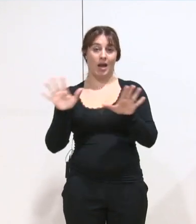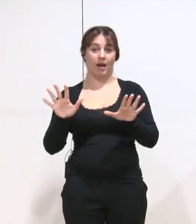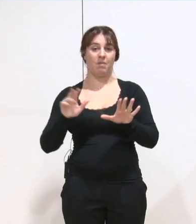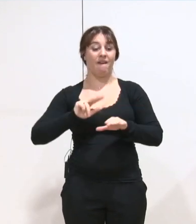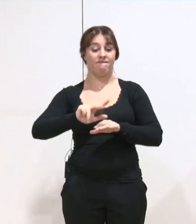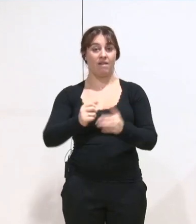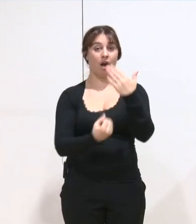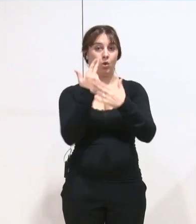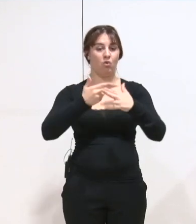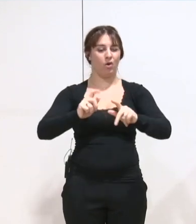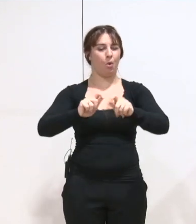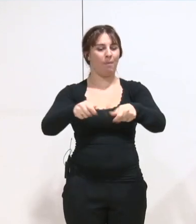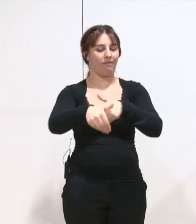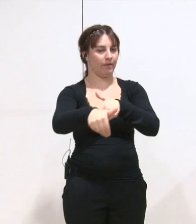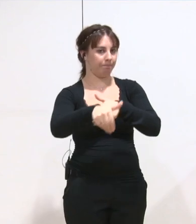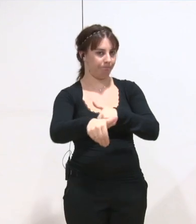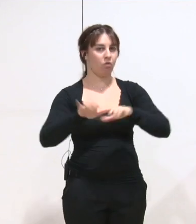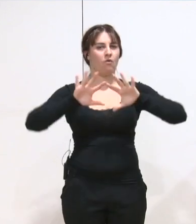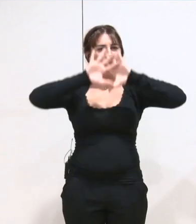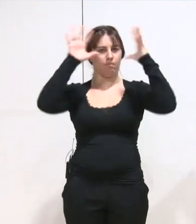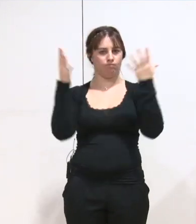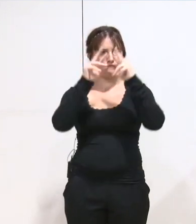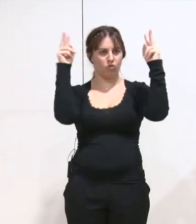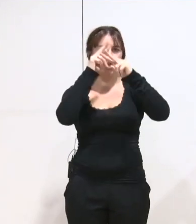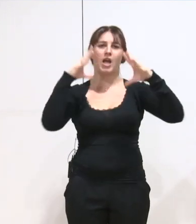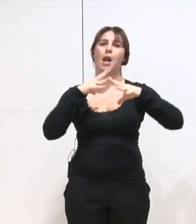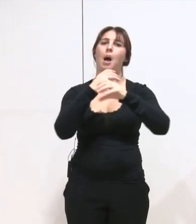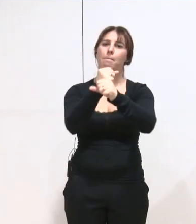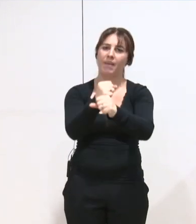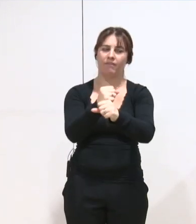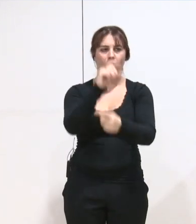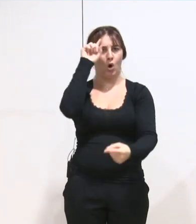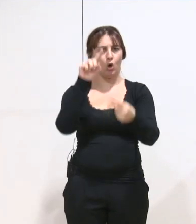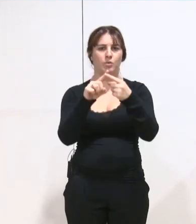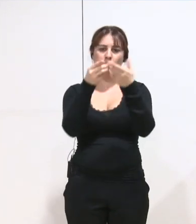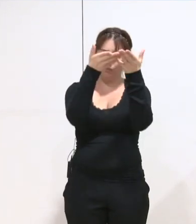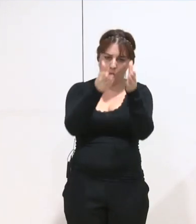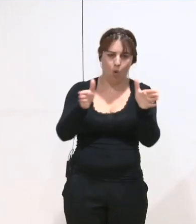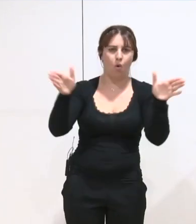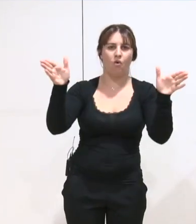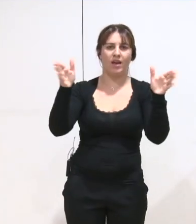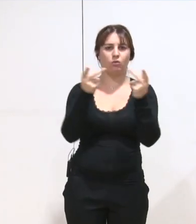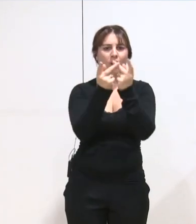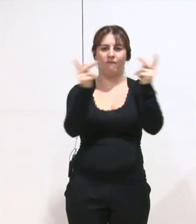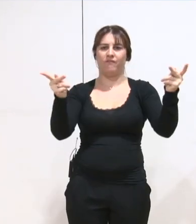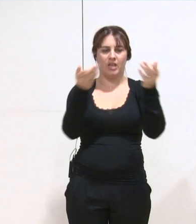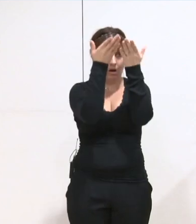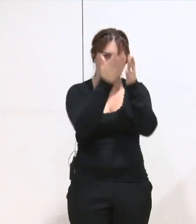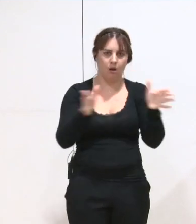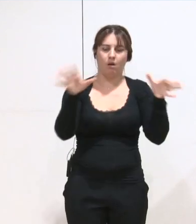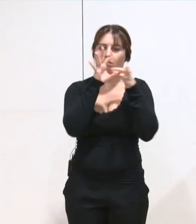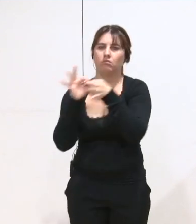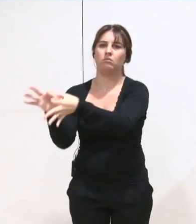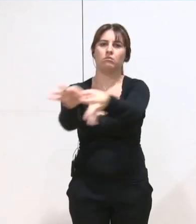le cadre général que je résume fort rapidement. Des enjeux d'ouverture sur le reste de la ville, des enjeux